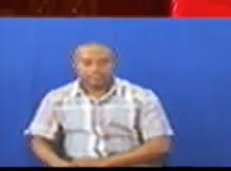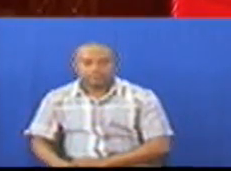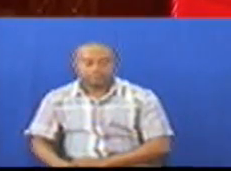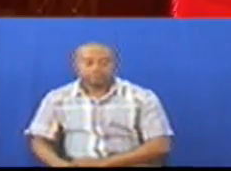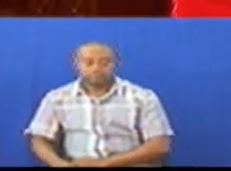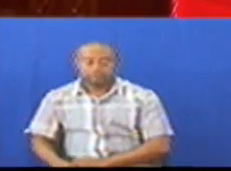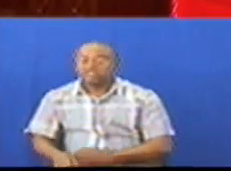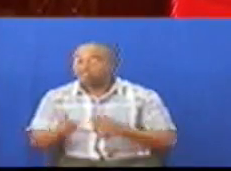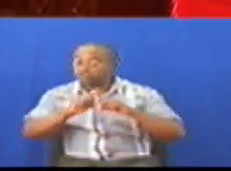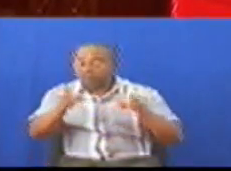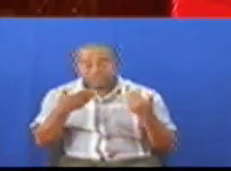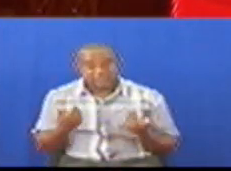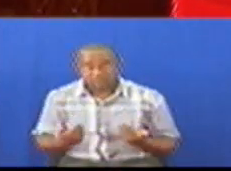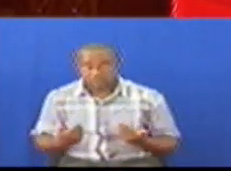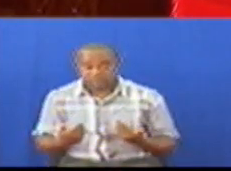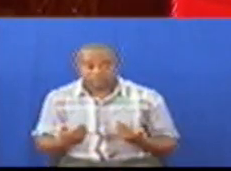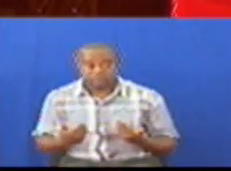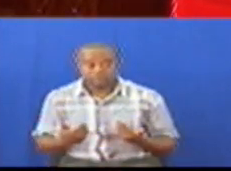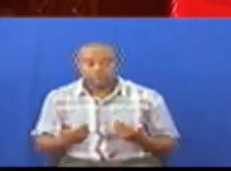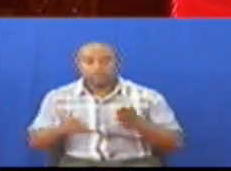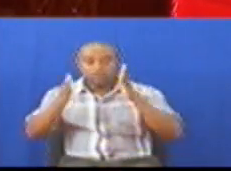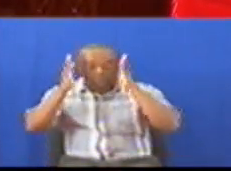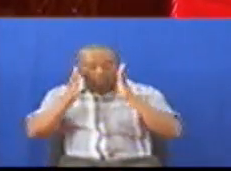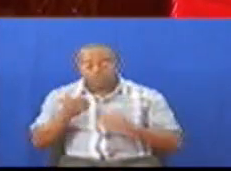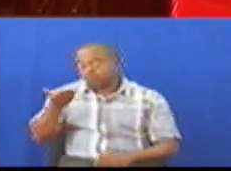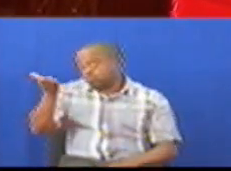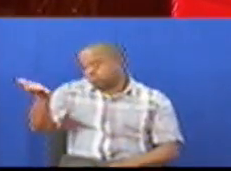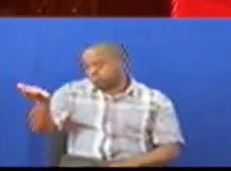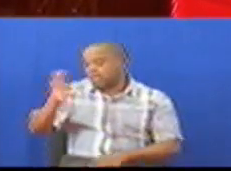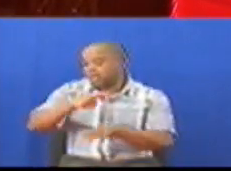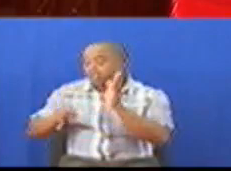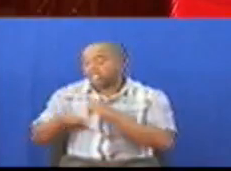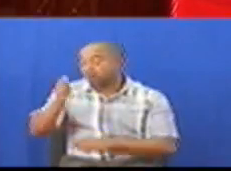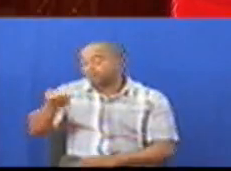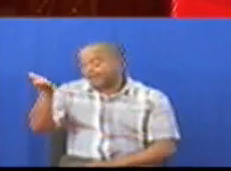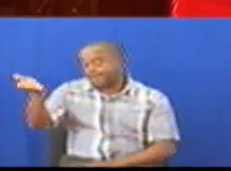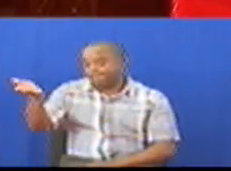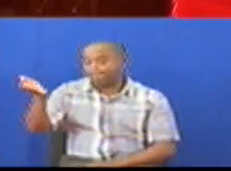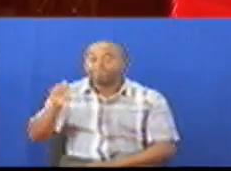na halmashauri na sio kinyume chake. Mheshimiwa Naibu Spika,